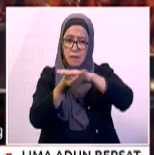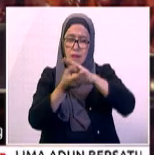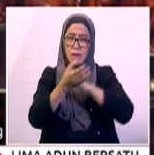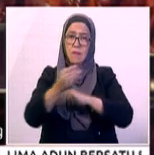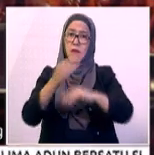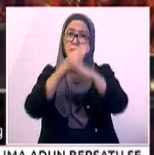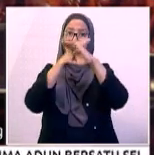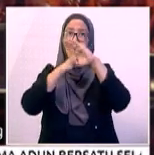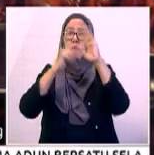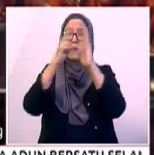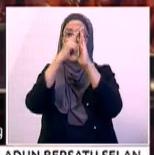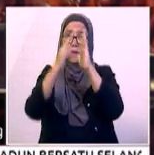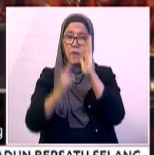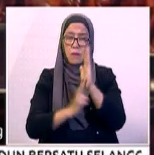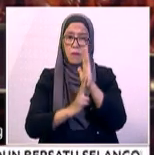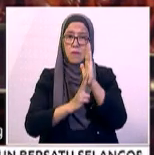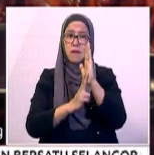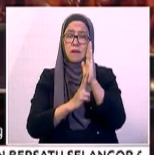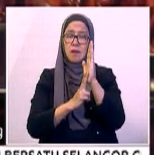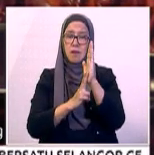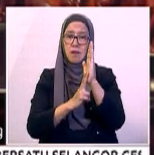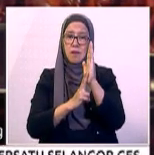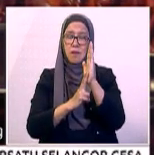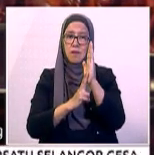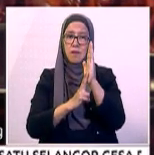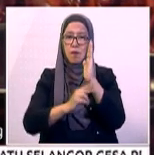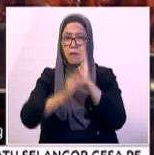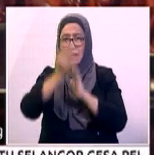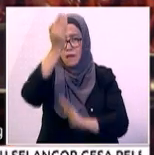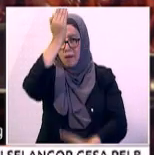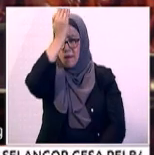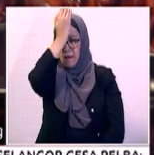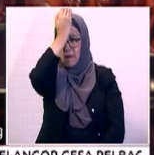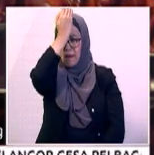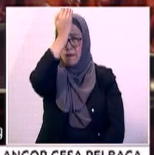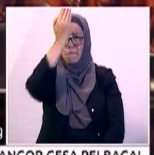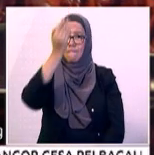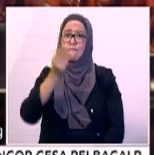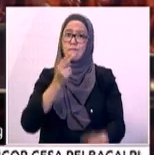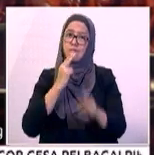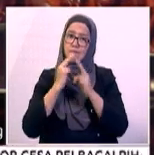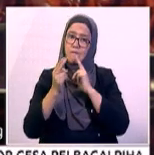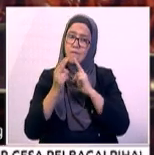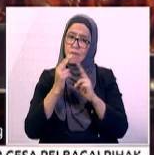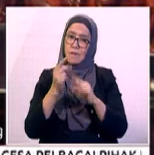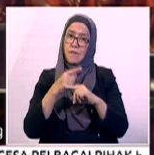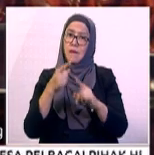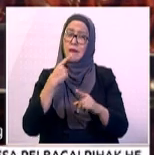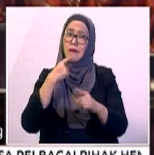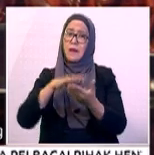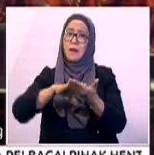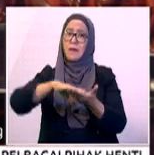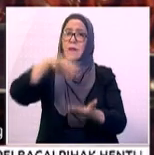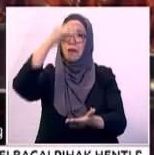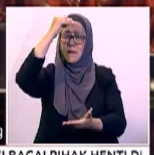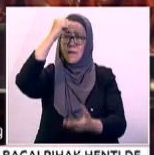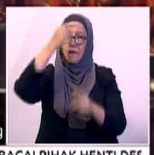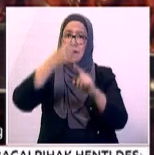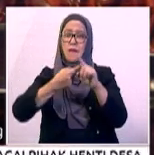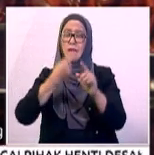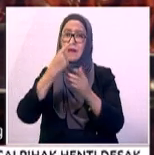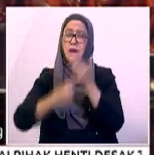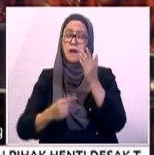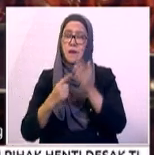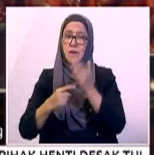Tuanku yang telah menitah agar mengambil pengajaran daripada titah almarhum